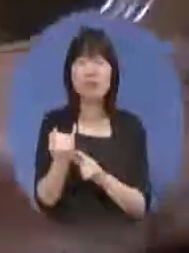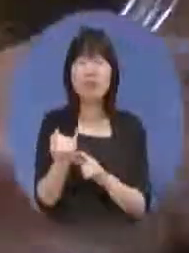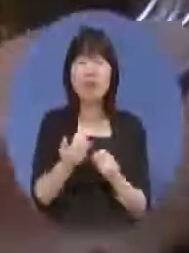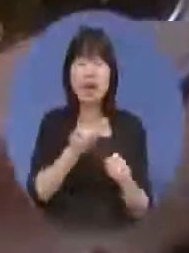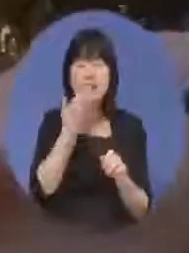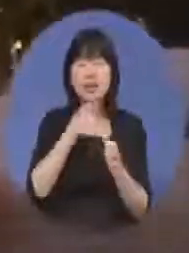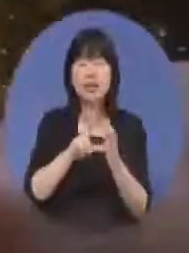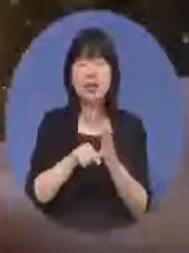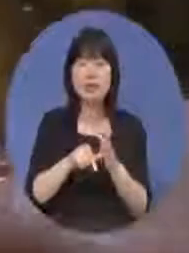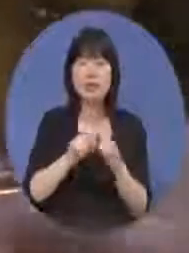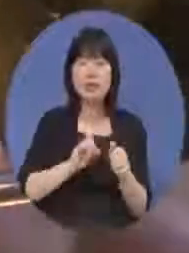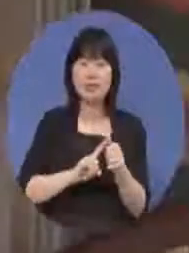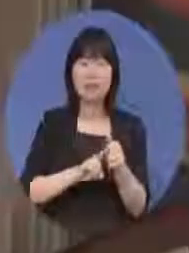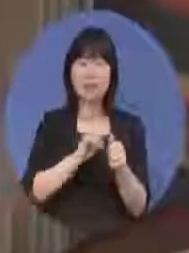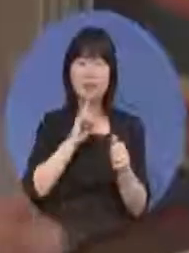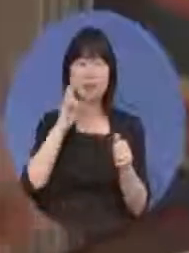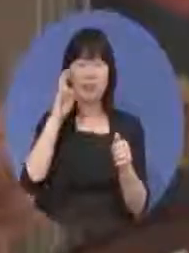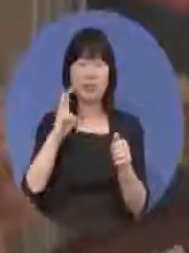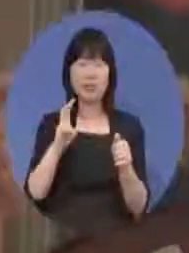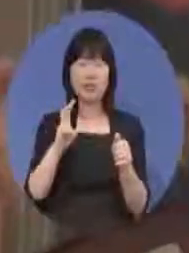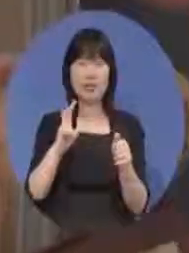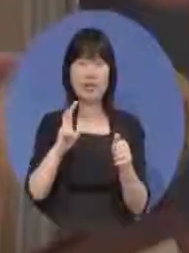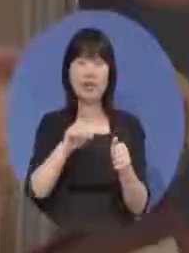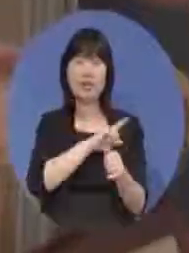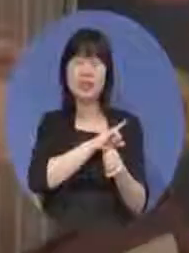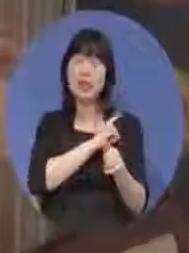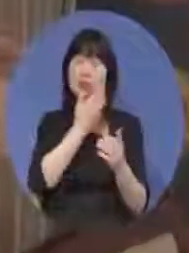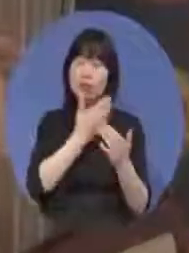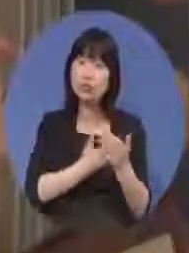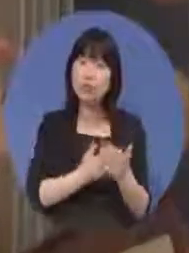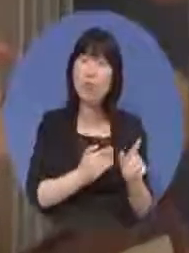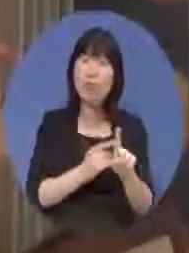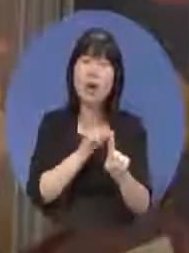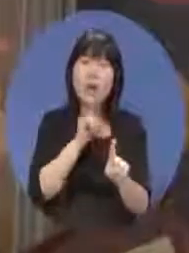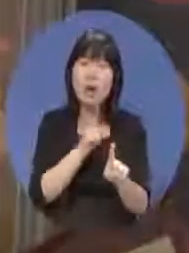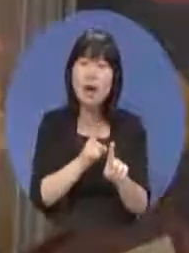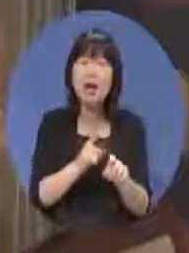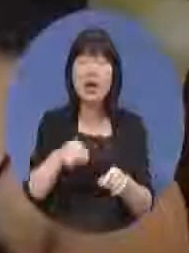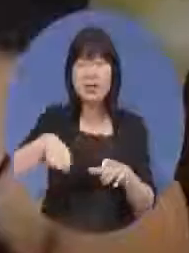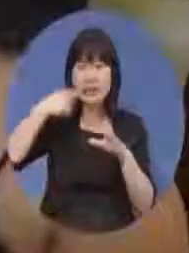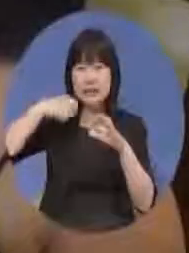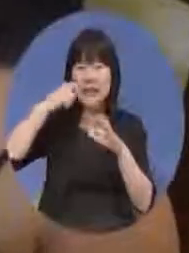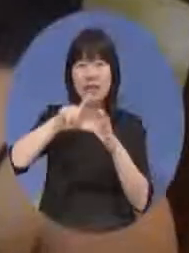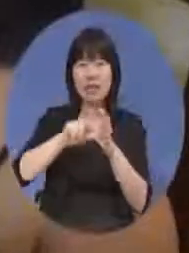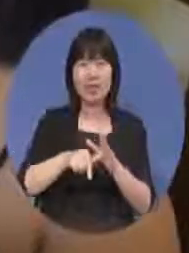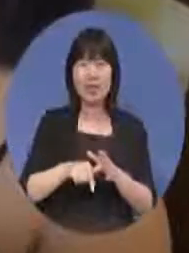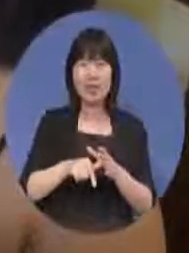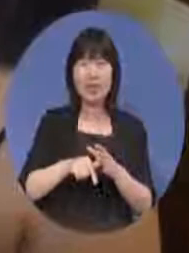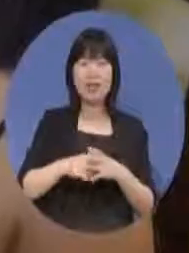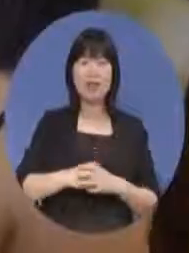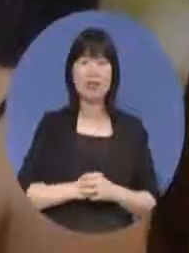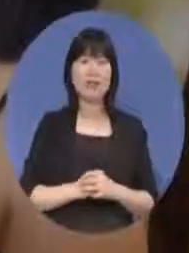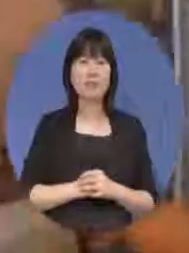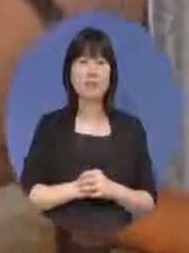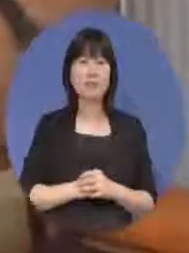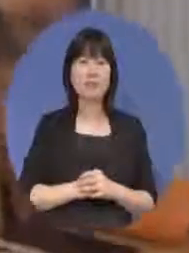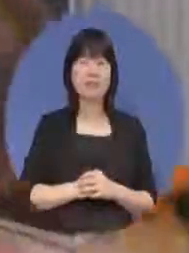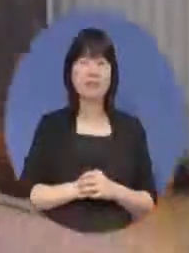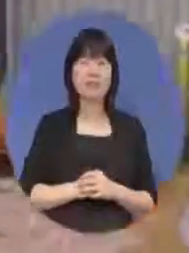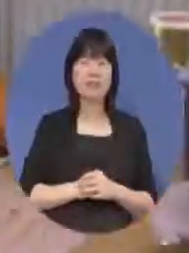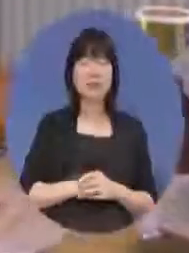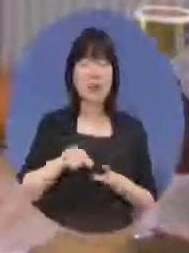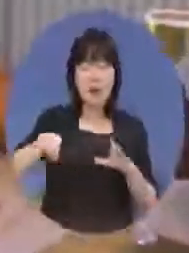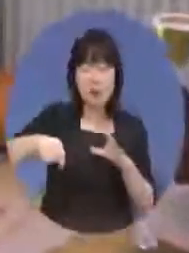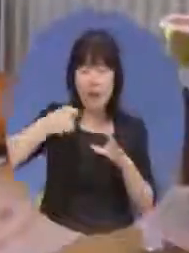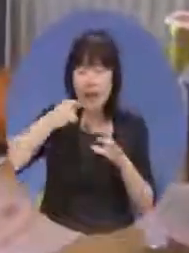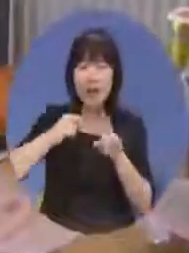때 약간 보충해 주시든지. 지연아 선생님이 제일 중요한 게 뭐라고 했지? 식사할 때? 뭐야? 밥 한